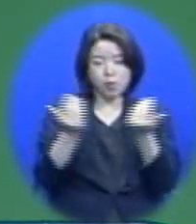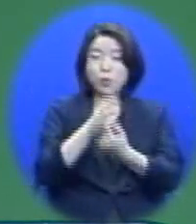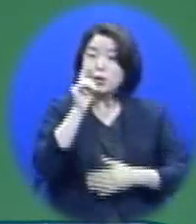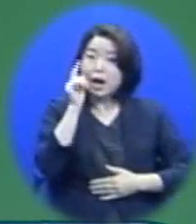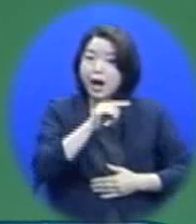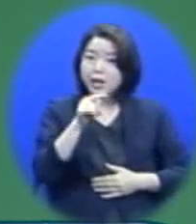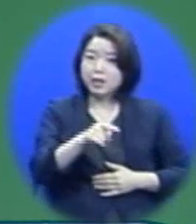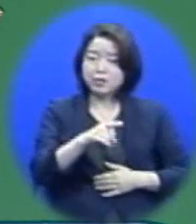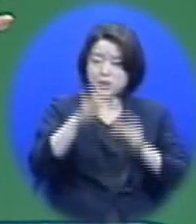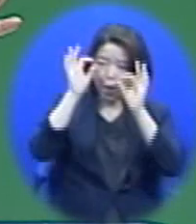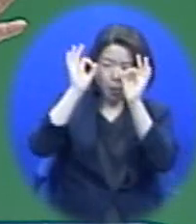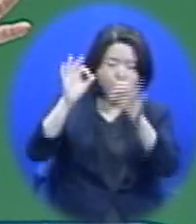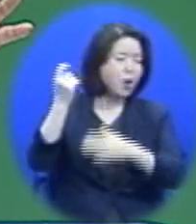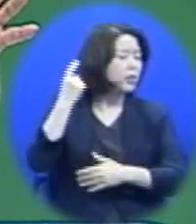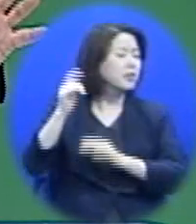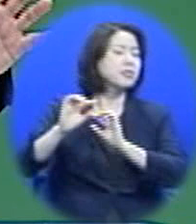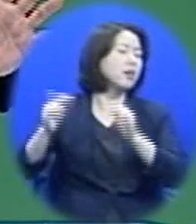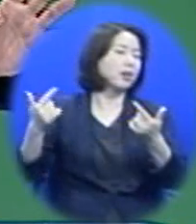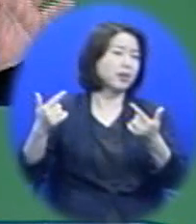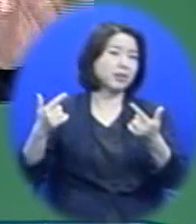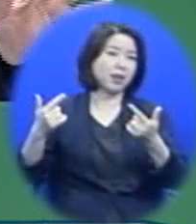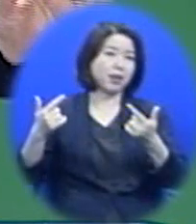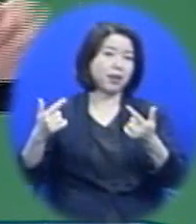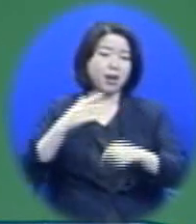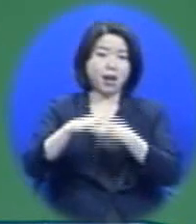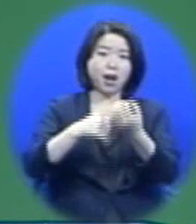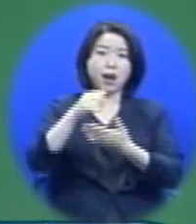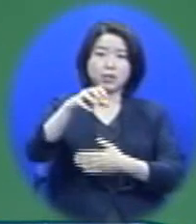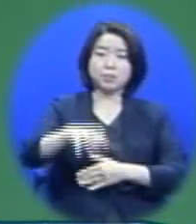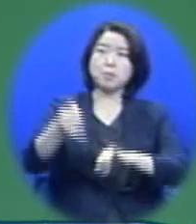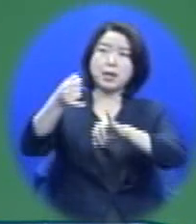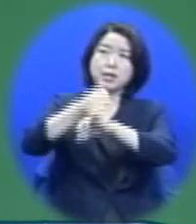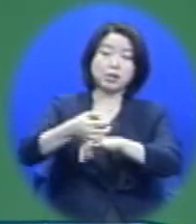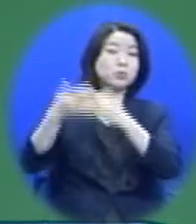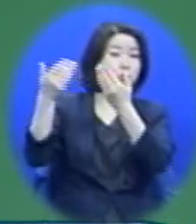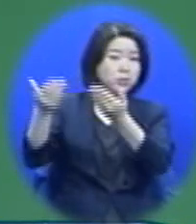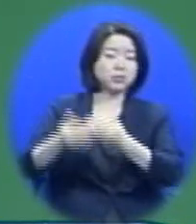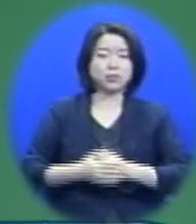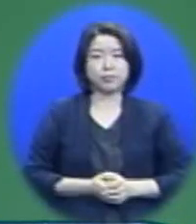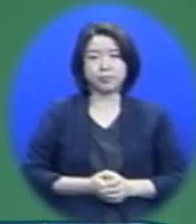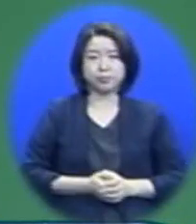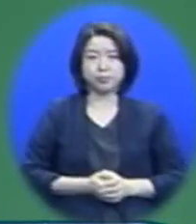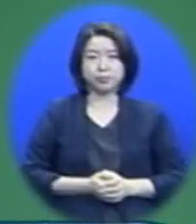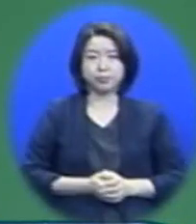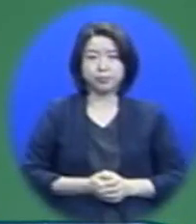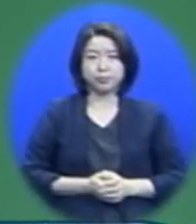그는 보지도 듣지도 않겠다고 그렇게 하나님 앞에 약속합니다.